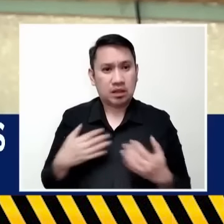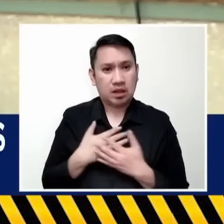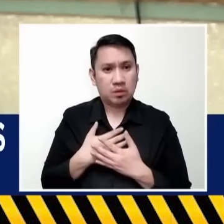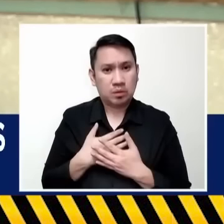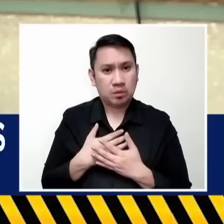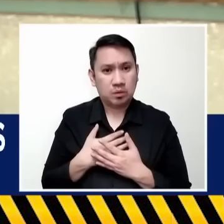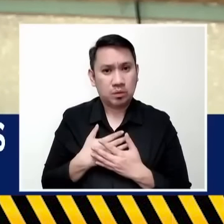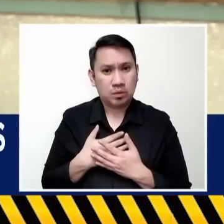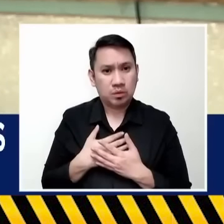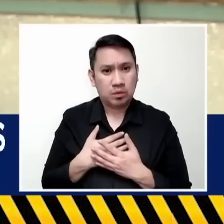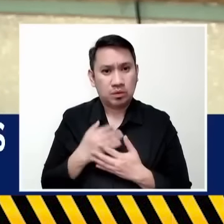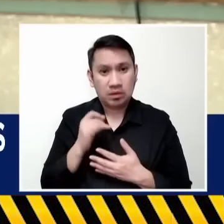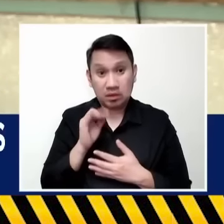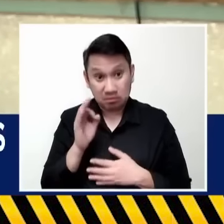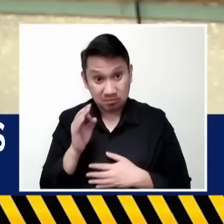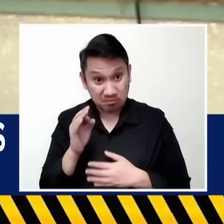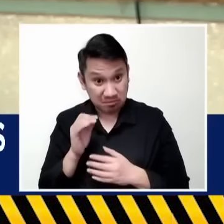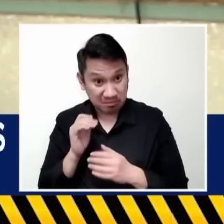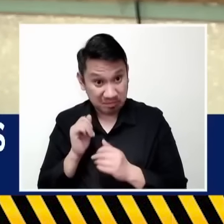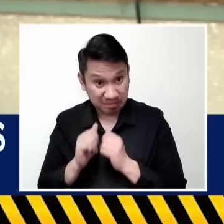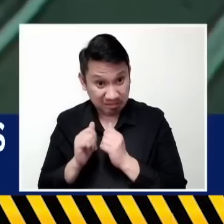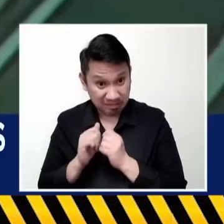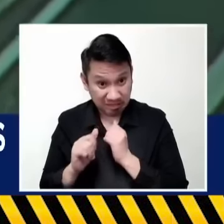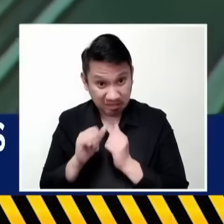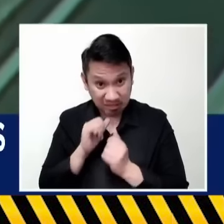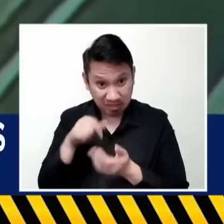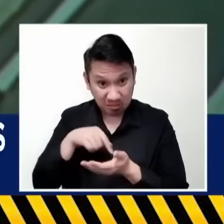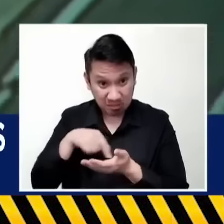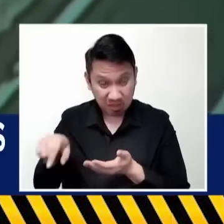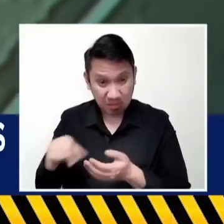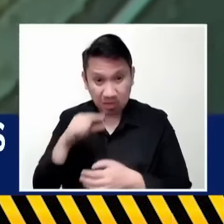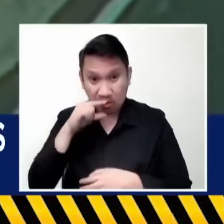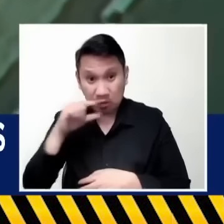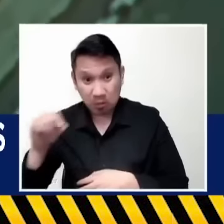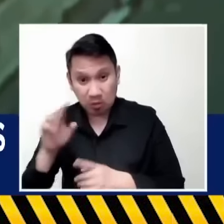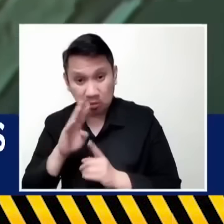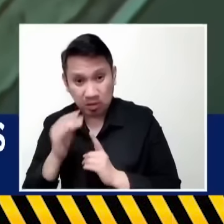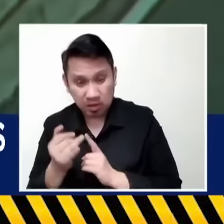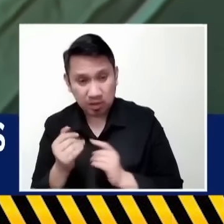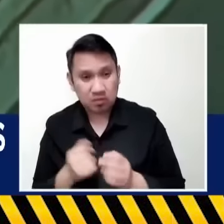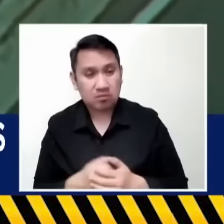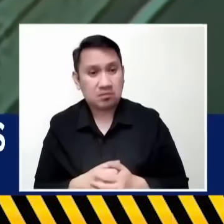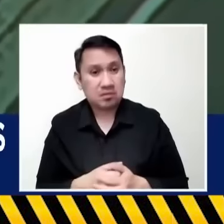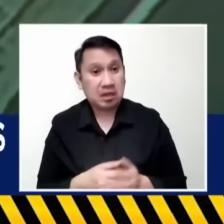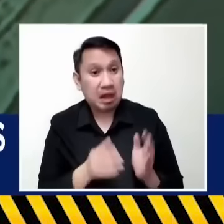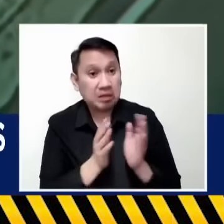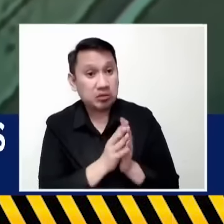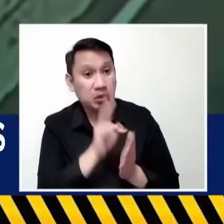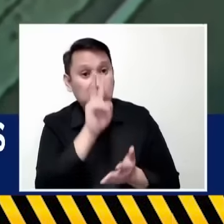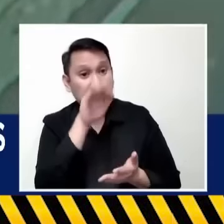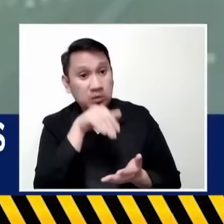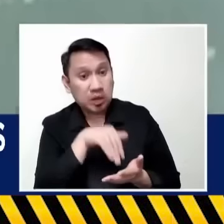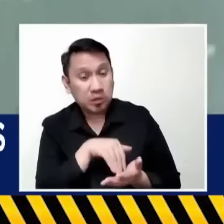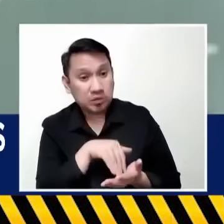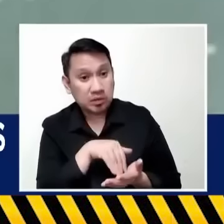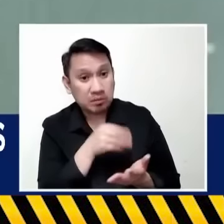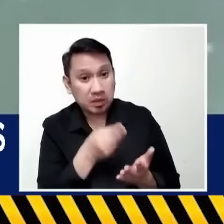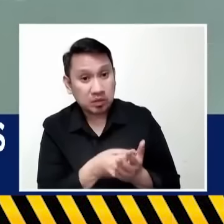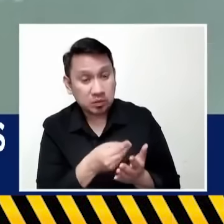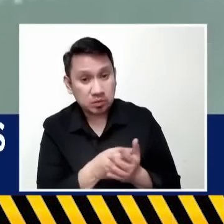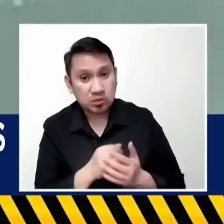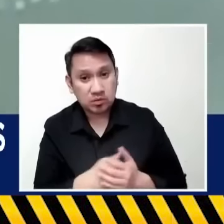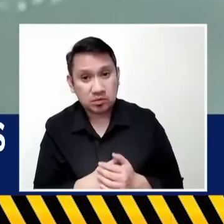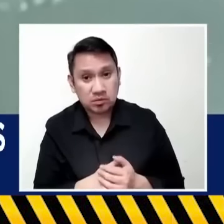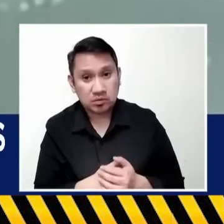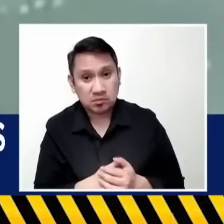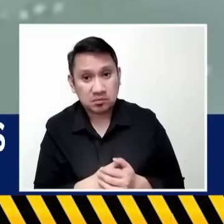na pag di niyo ito binayaran, "Ma'am, ipapabarangay ko kayo." 2,000 piso ang siningil ng suspect sa nasira umanong vape. Sa iba pang anggulo